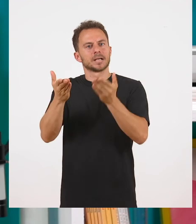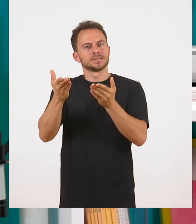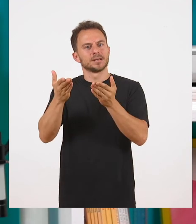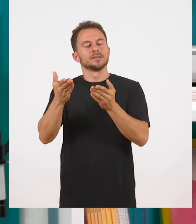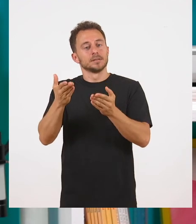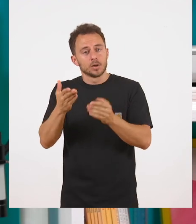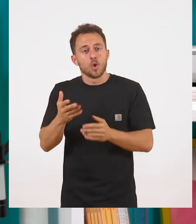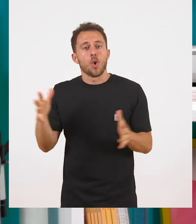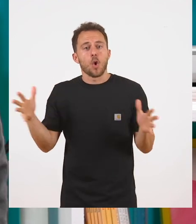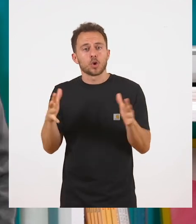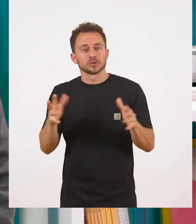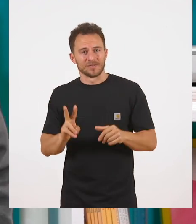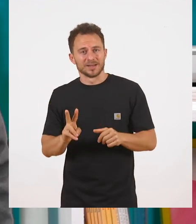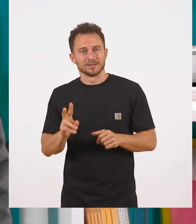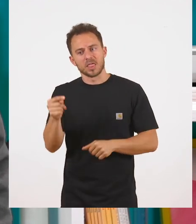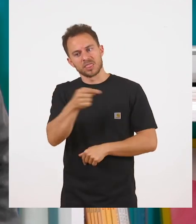δούμε.